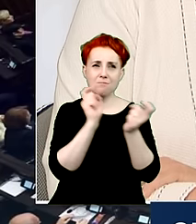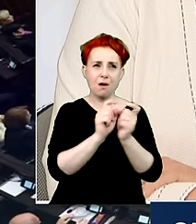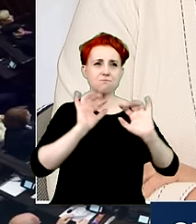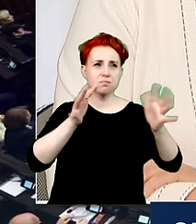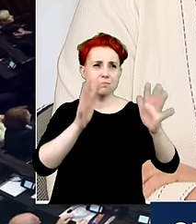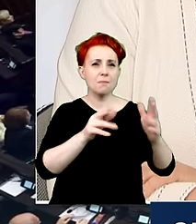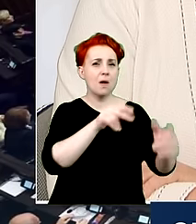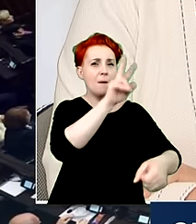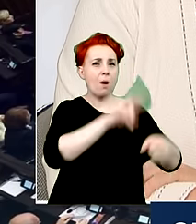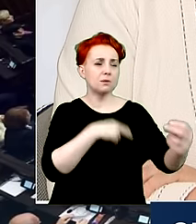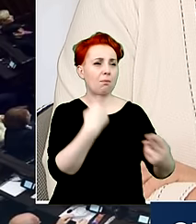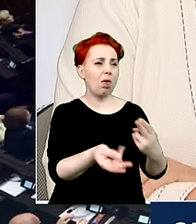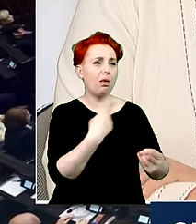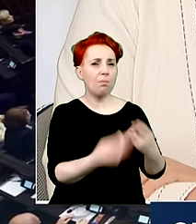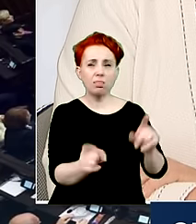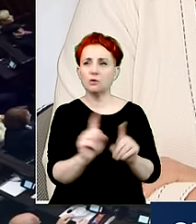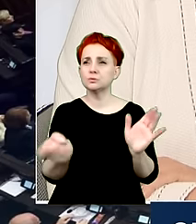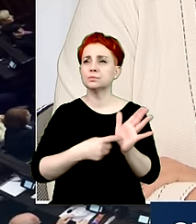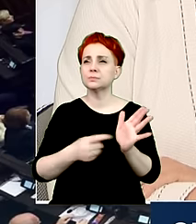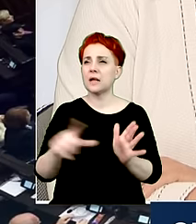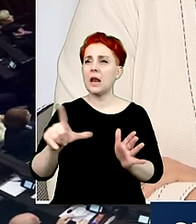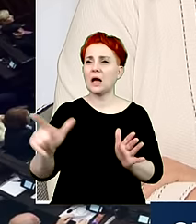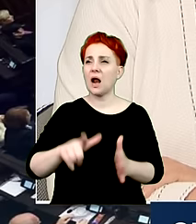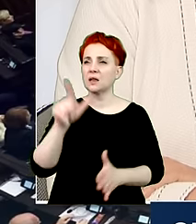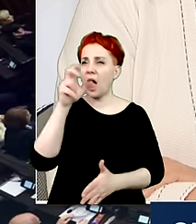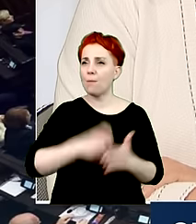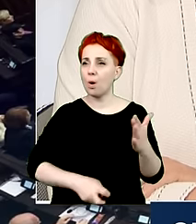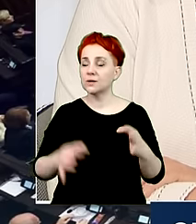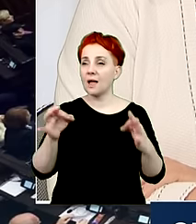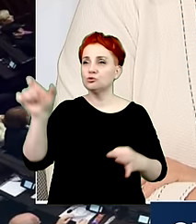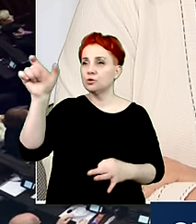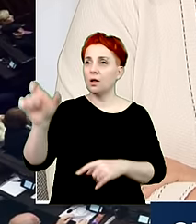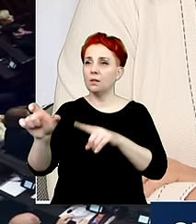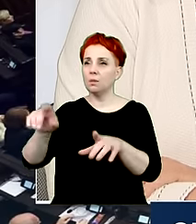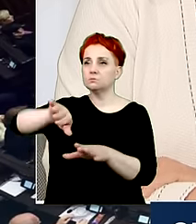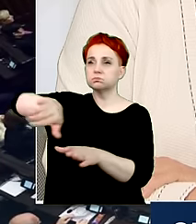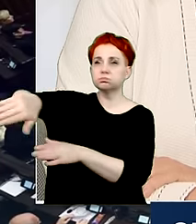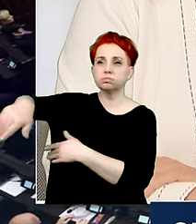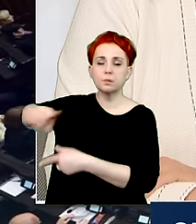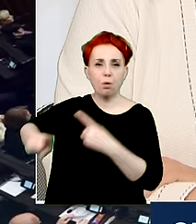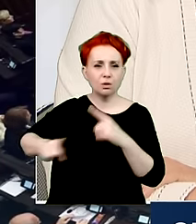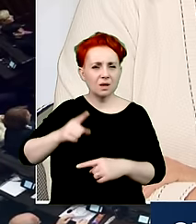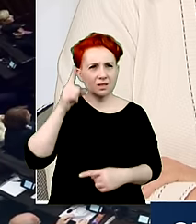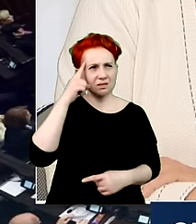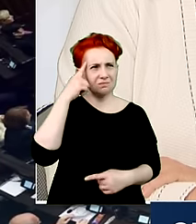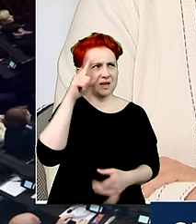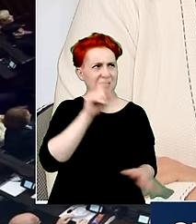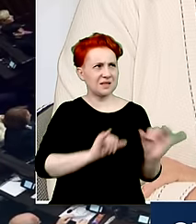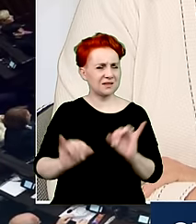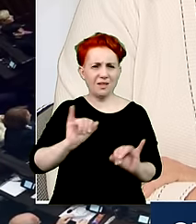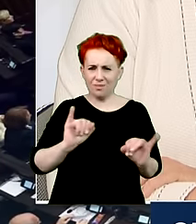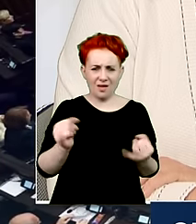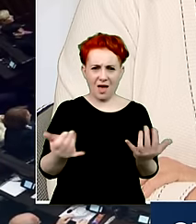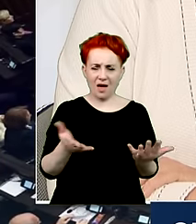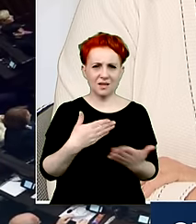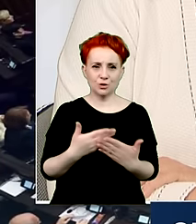hasła, domagały się legalnej aborcji, a dzisiaj pani Lempart jest zepchnięta na margines polityczny. No ja się zastanawiam, jak to jest,